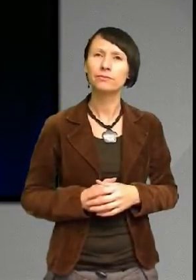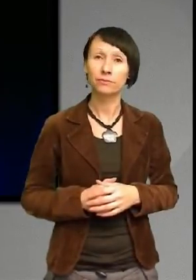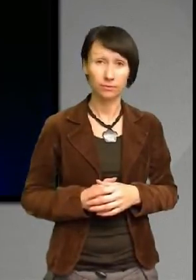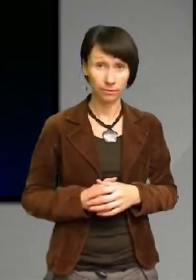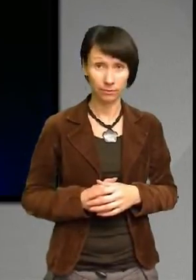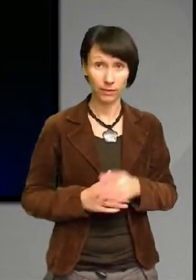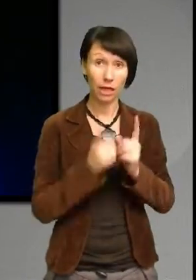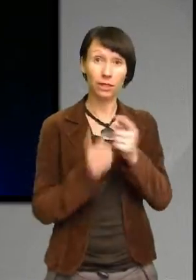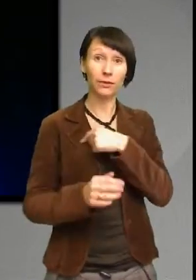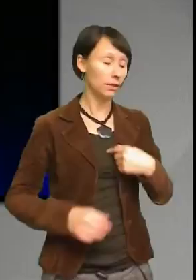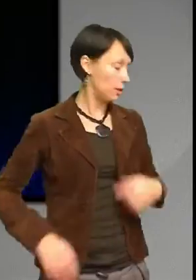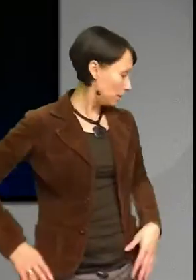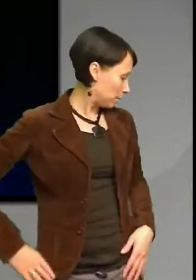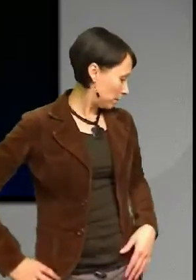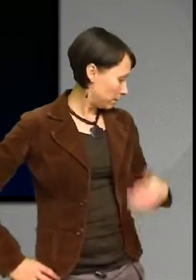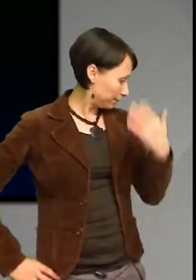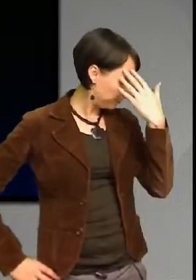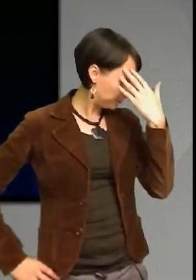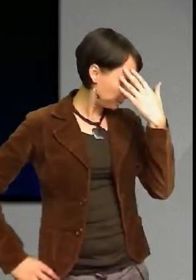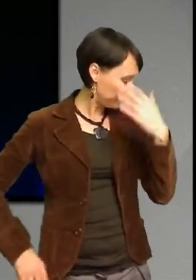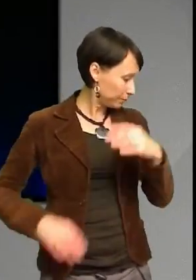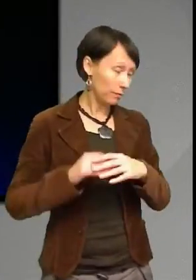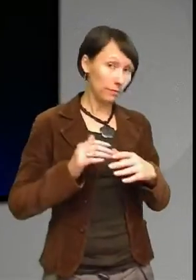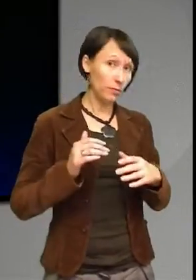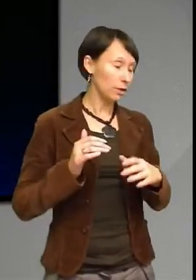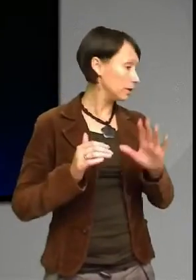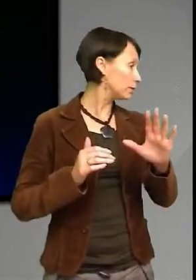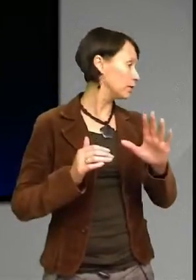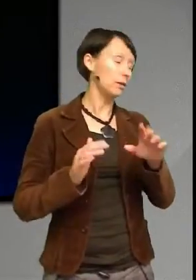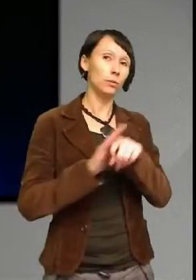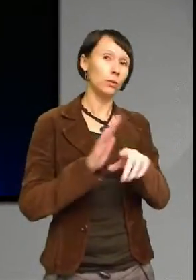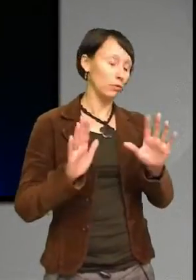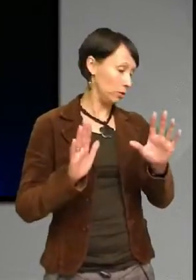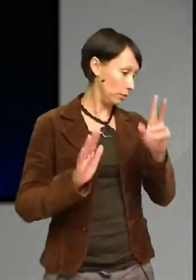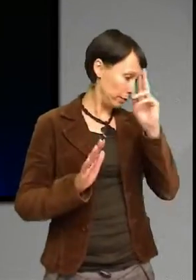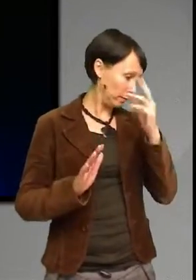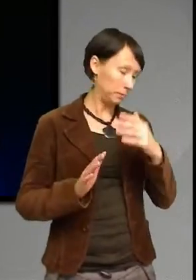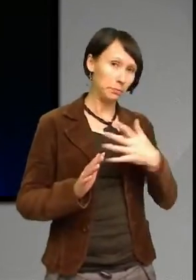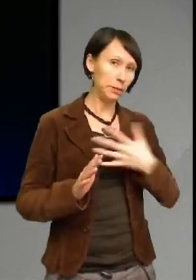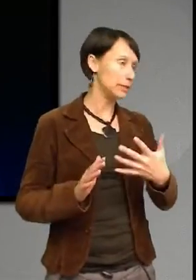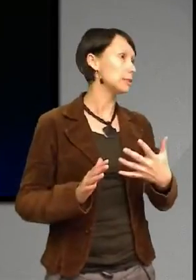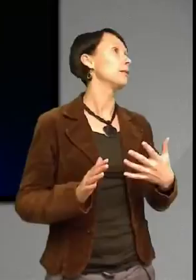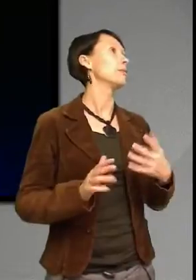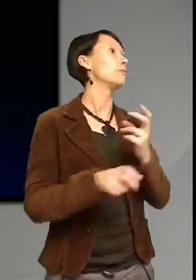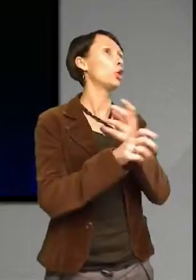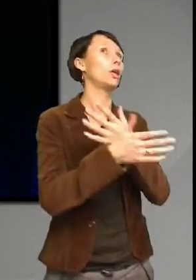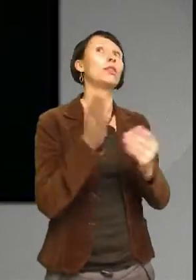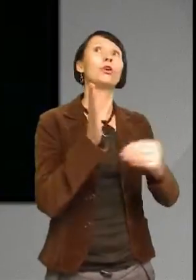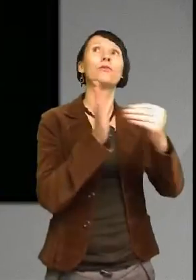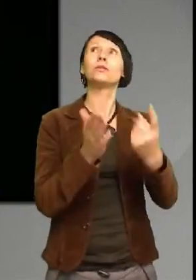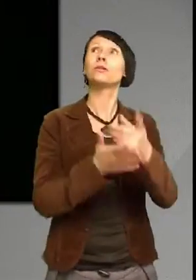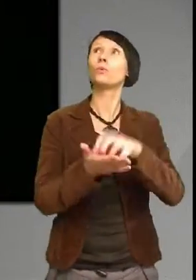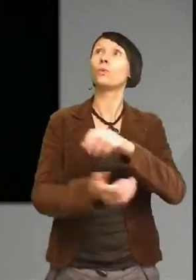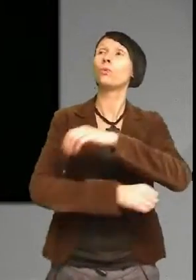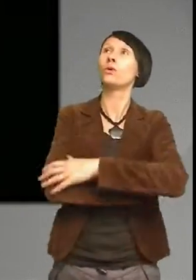Antagligen hade vi tittat bort och tänkt, shit, oj, shit vad pinsamt. Okej, titta bort nu, gör det inte värre än vad det redan är. Och